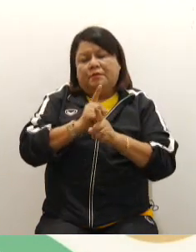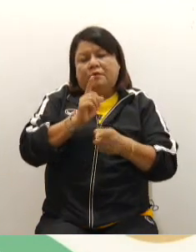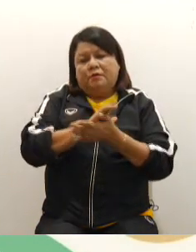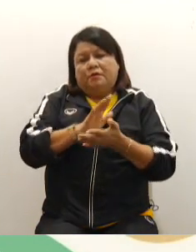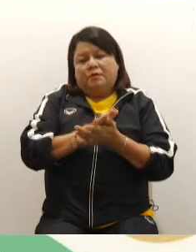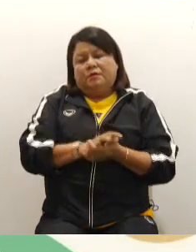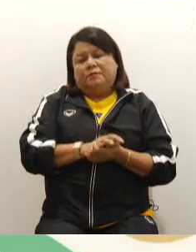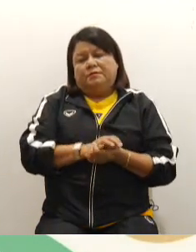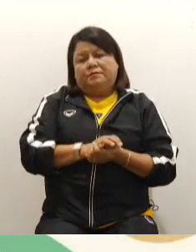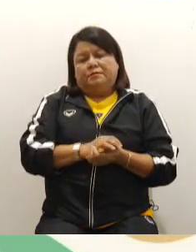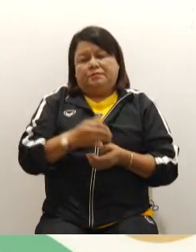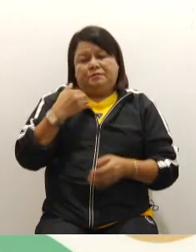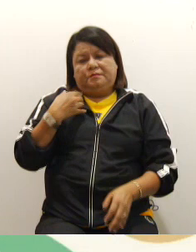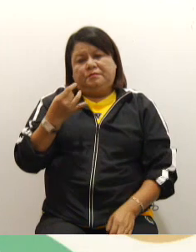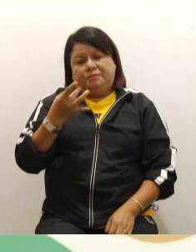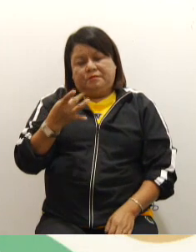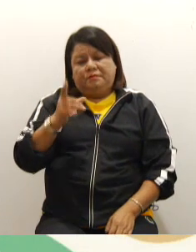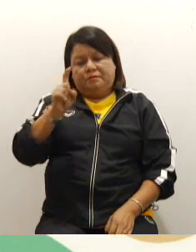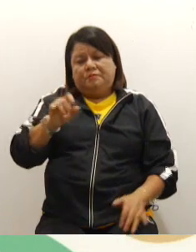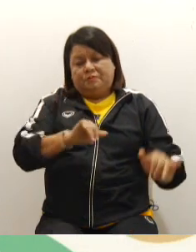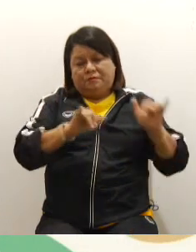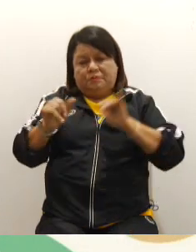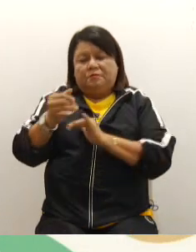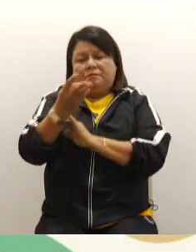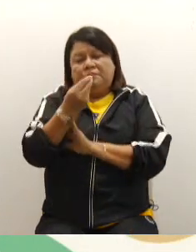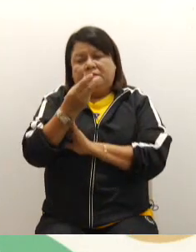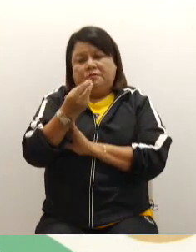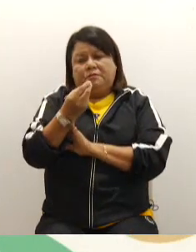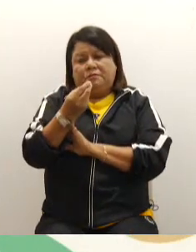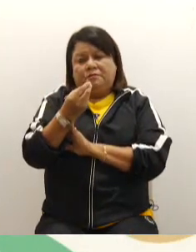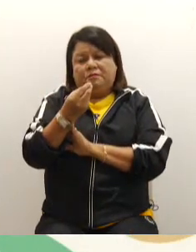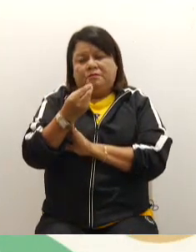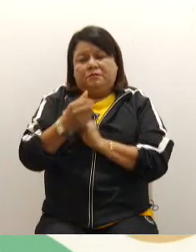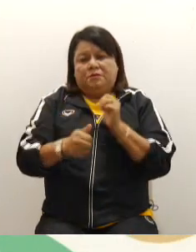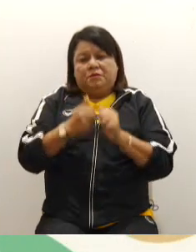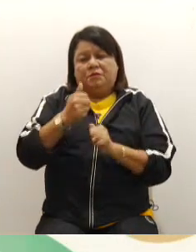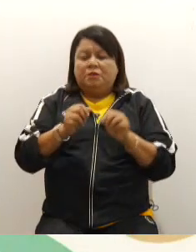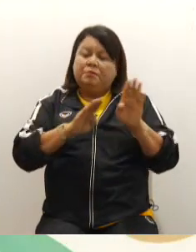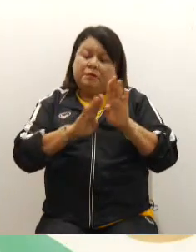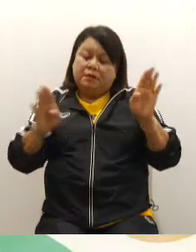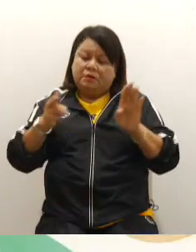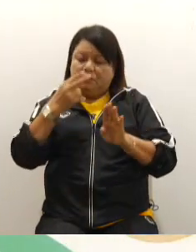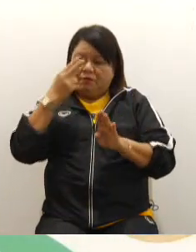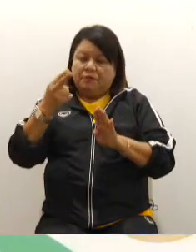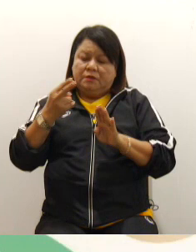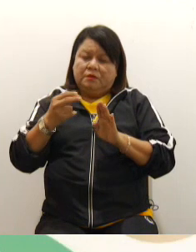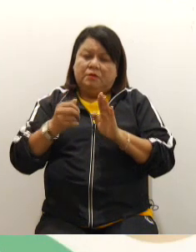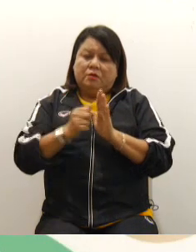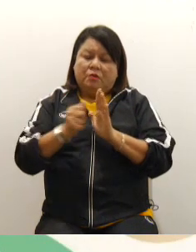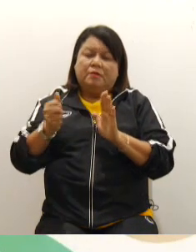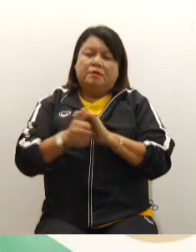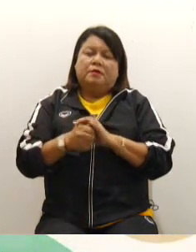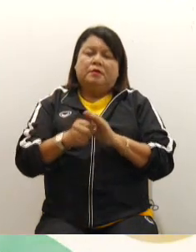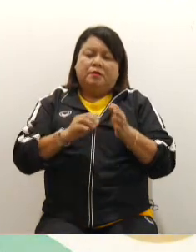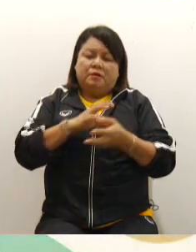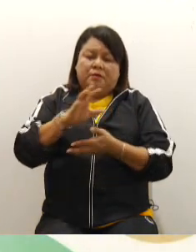เลยเพราะถ้าเกิดอะไรขึ้นเนี่ยเราต้องอพยพให้เร็วที่สุดเท่าที่ทำได้เพราะฉะนั้นต้องเปิดประตูออกไปแล้วก็ออกไปเลยนะคะประตูที่เปิดเนี่ยก็ไม่คว